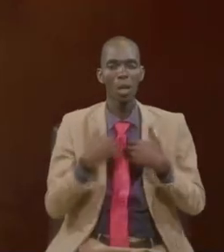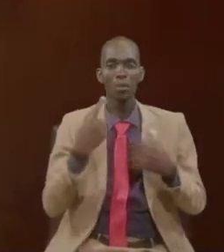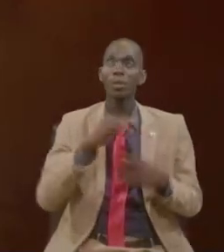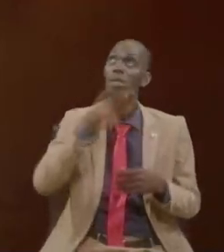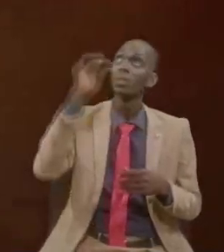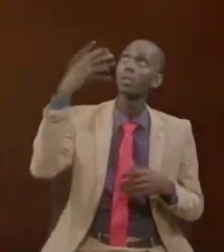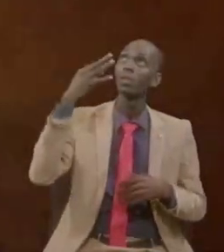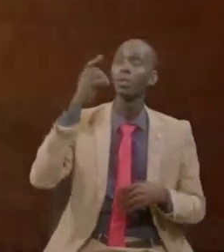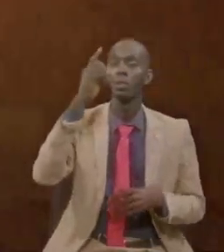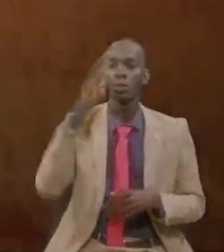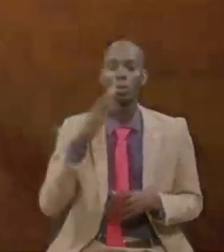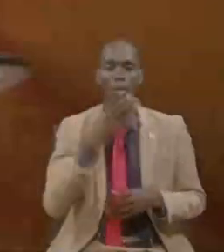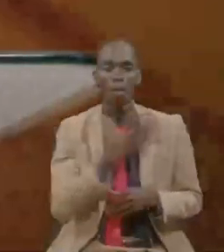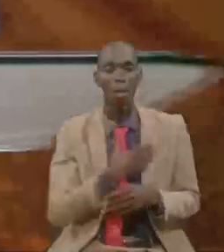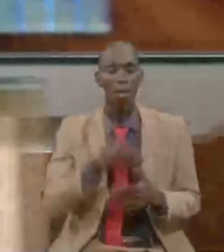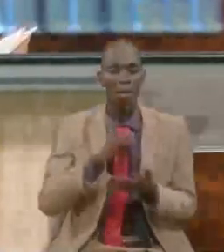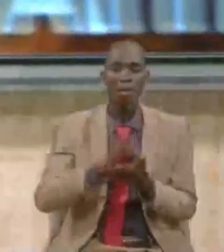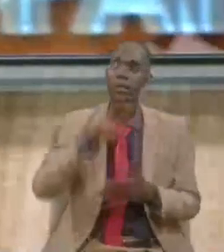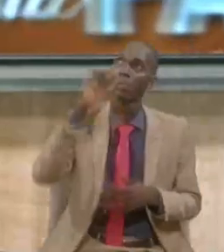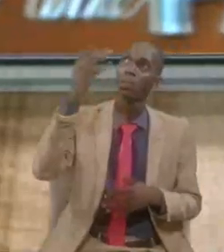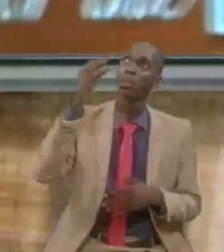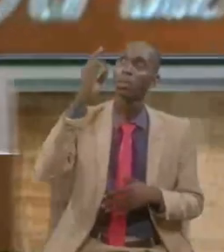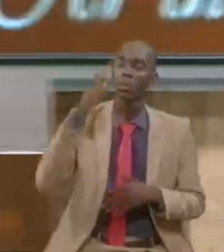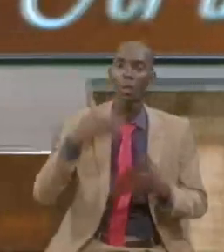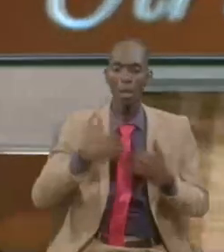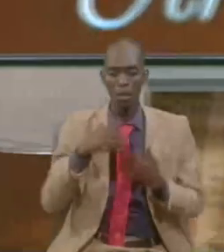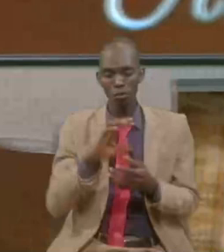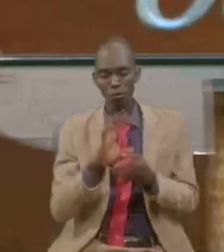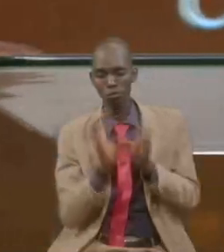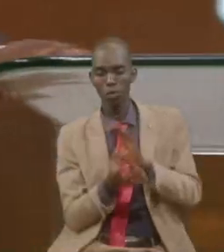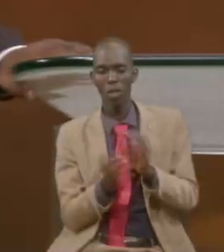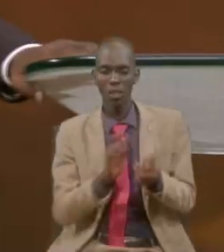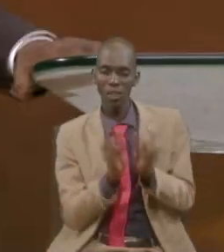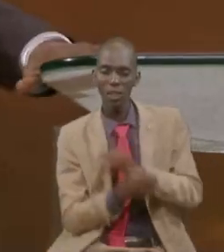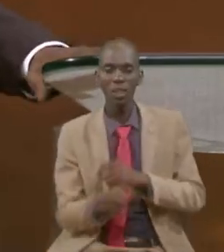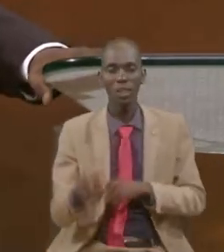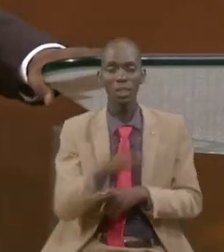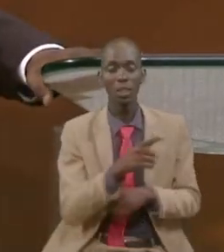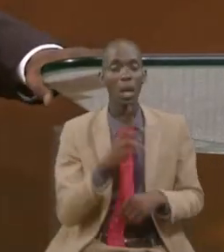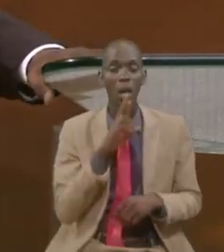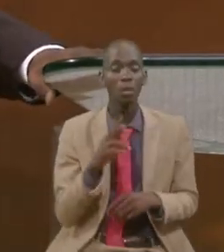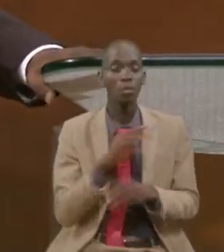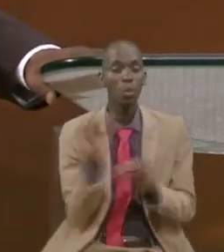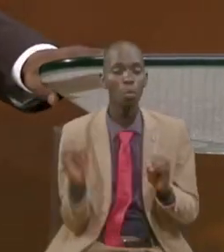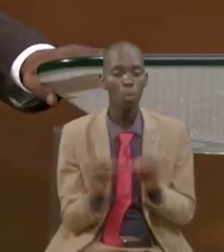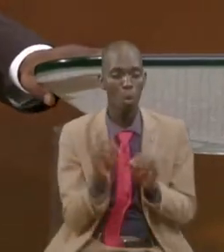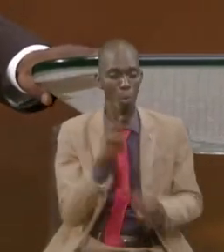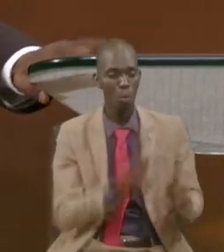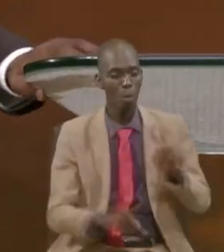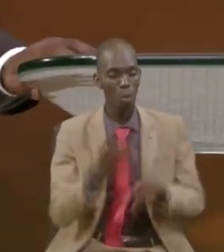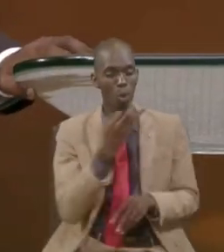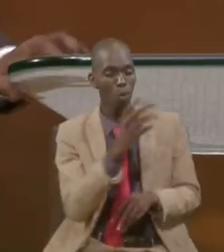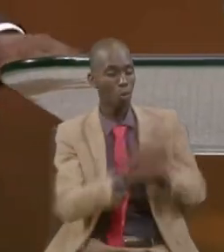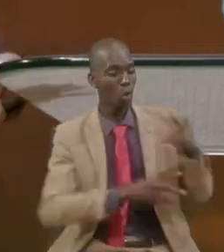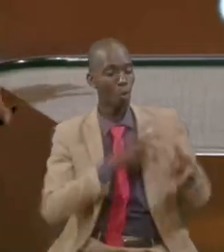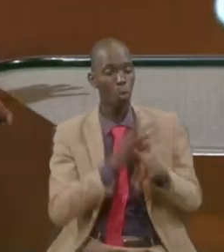Dieu et cette grâce de Dieu les a convertis, les a transformés. Ils ne sont plus des gens dans le